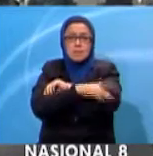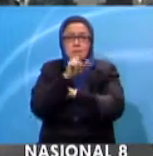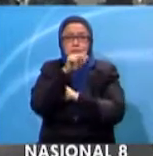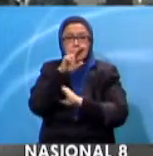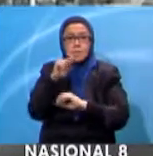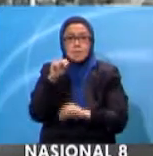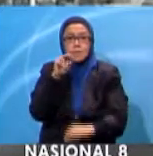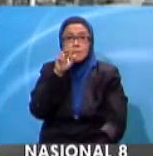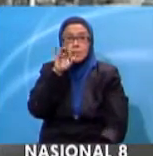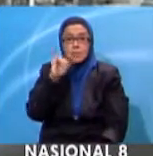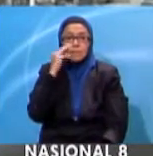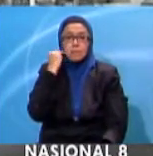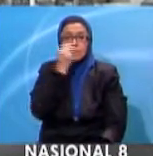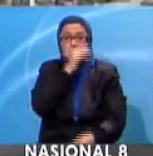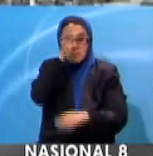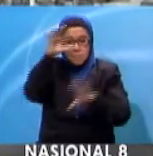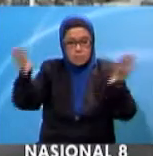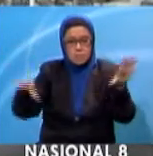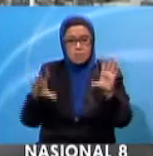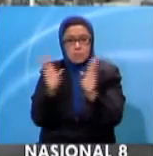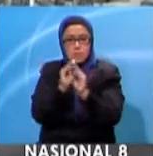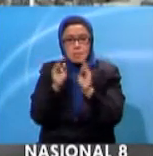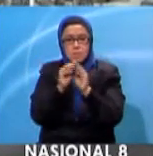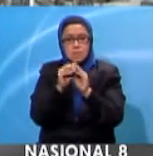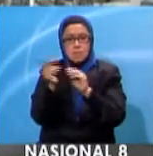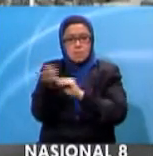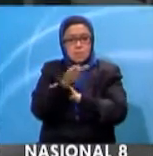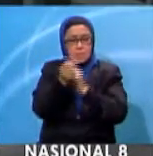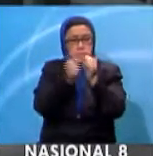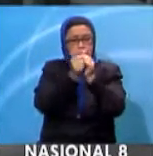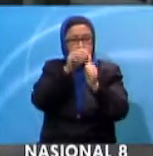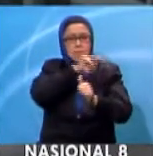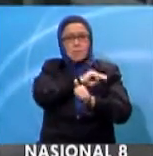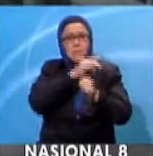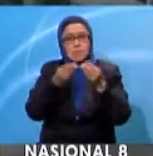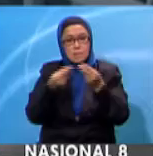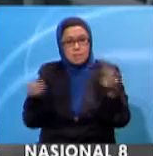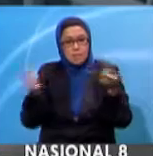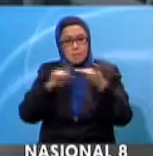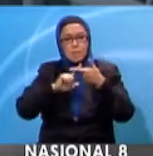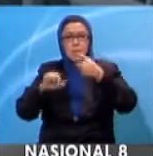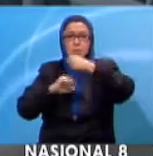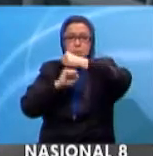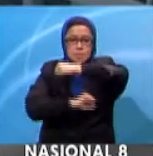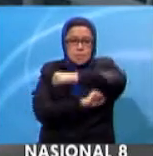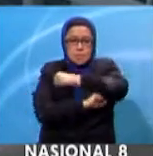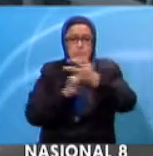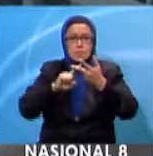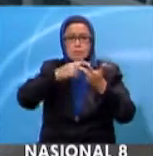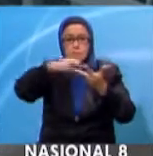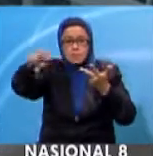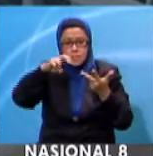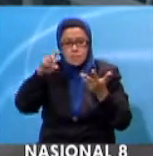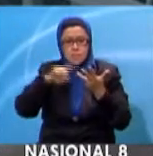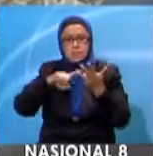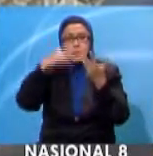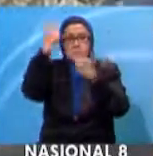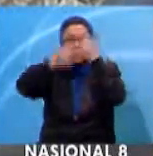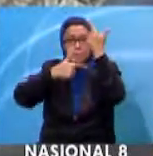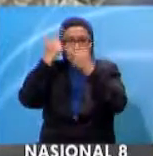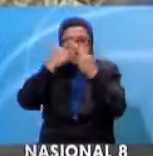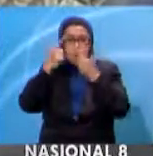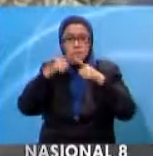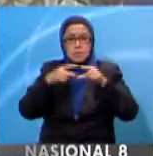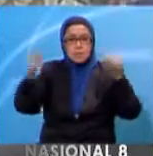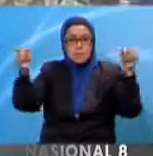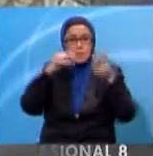dijadual mengadakan mesyuarat dua hala dengan Menteri Tanah, Infrastruktur, Pengangkutan dan Pelancongan Jepun, Akihiro Ota dan